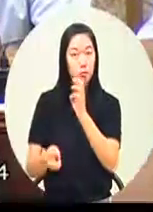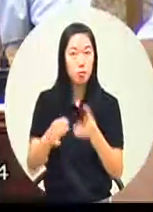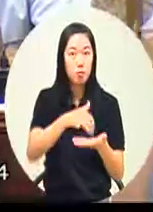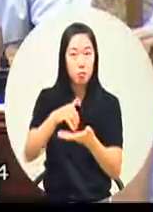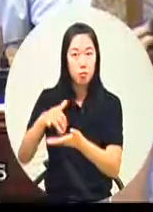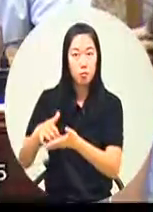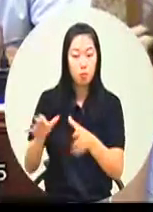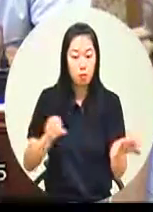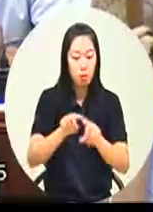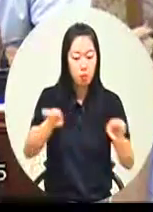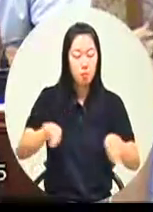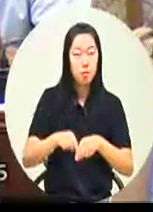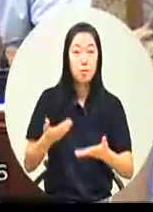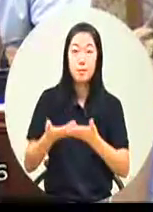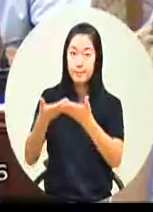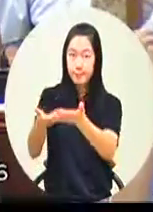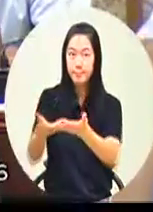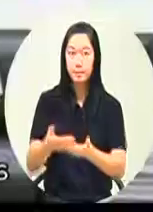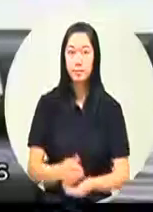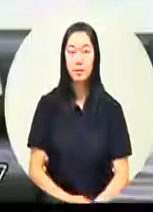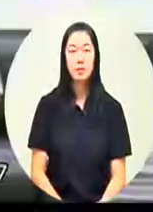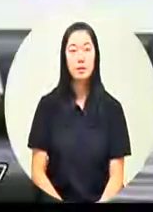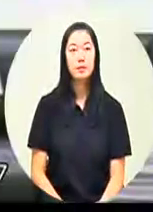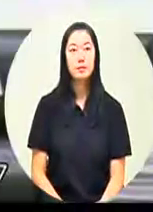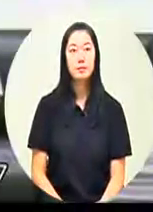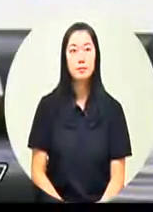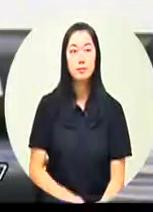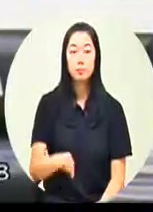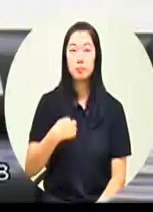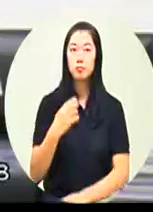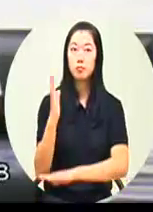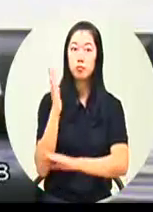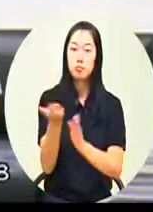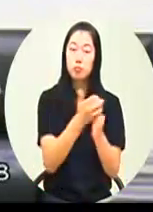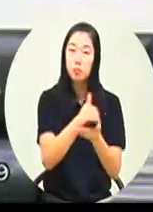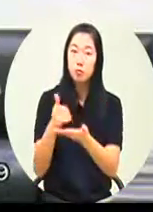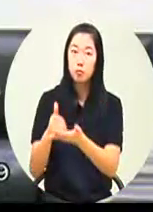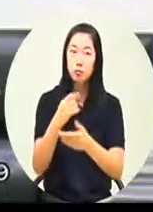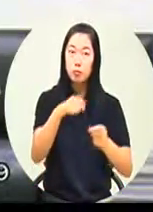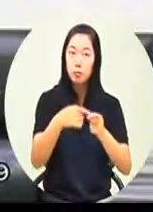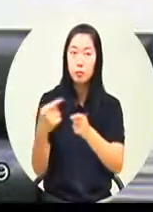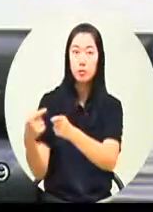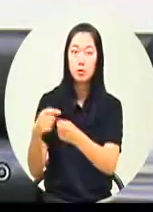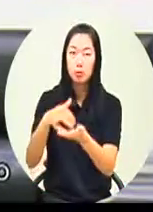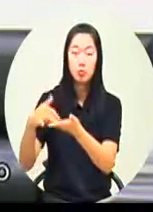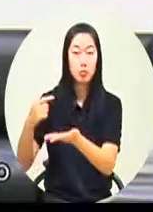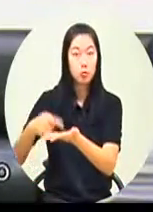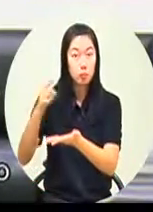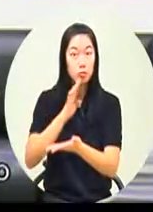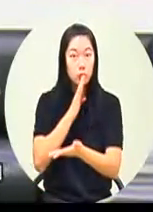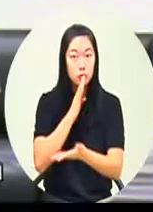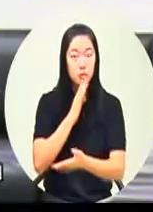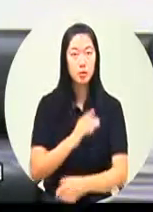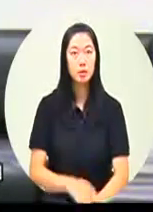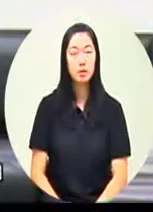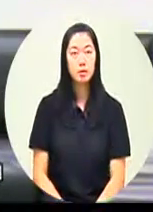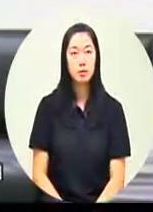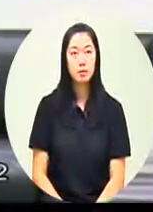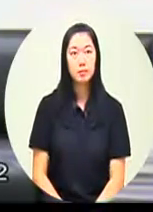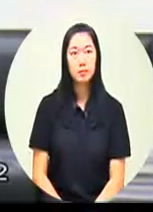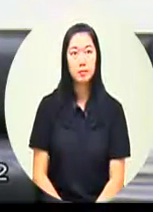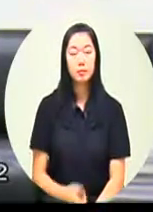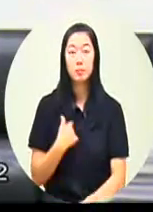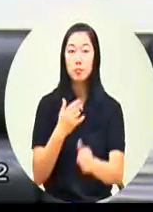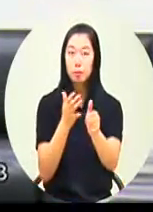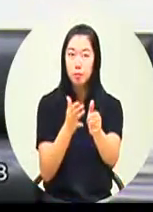料部分再提供议员这边。 吴局长，我们政府的预算是一年算一次嘛，对不对？ 是， 一年算一次。所以我问你的